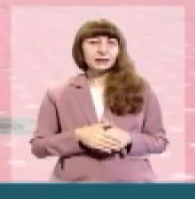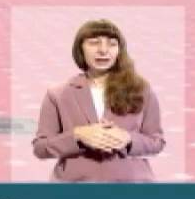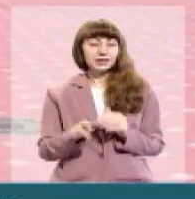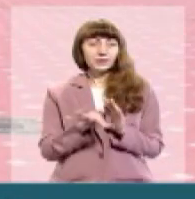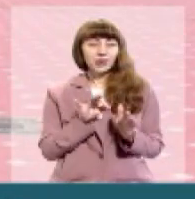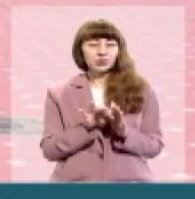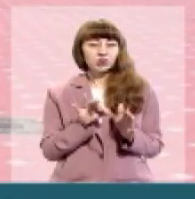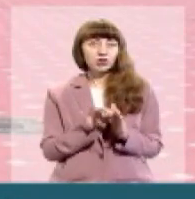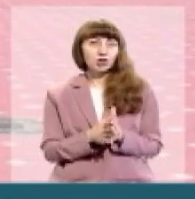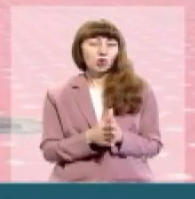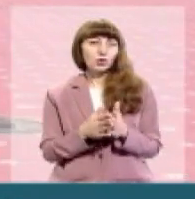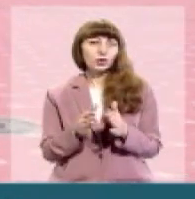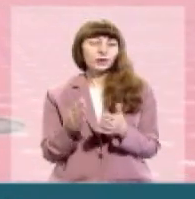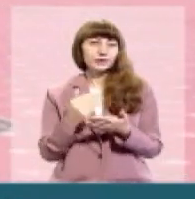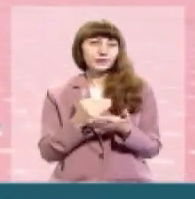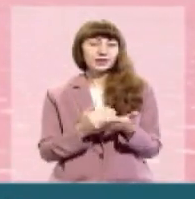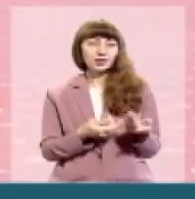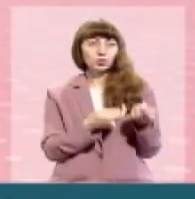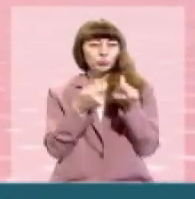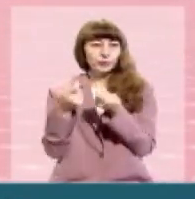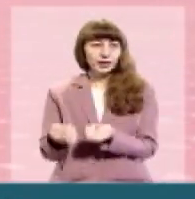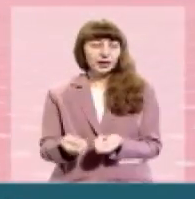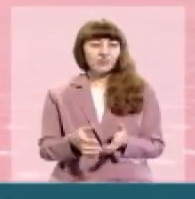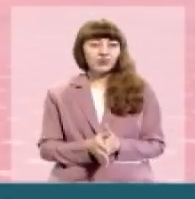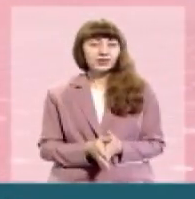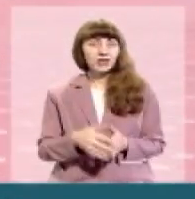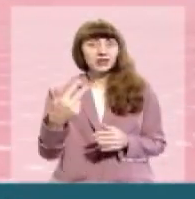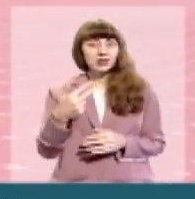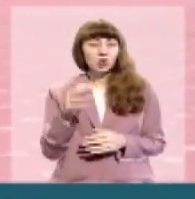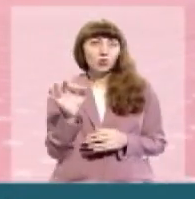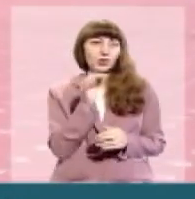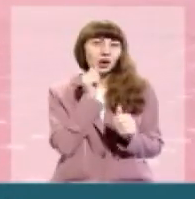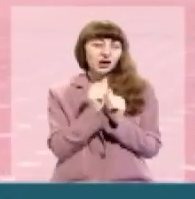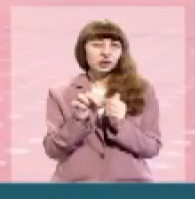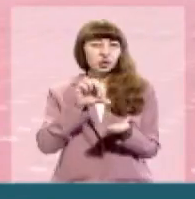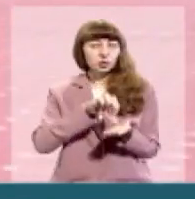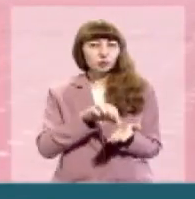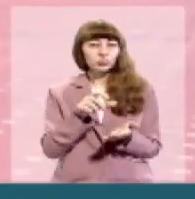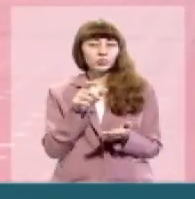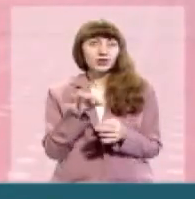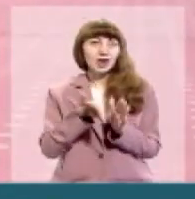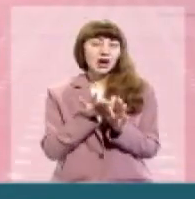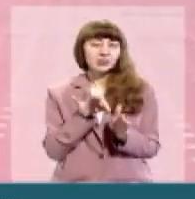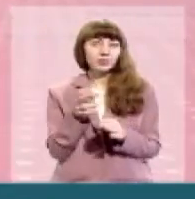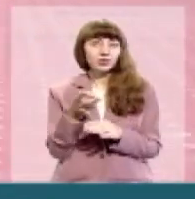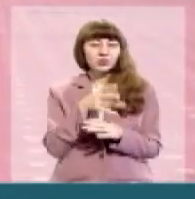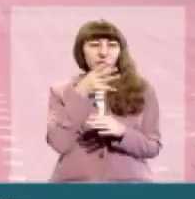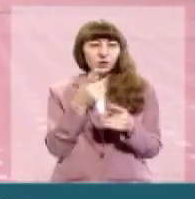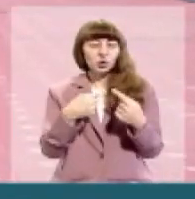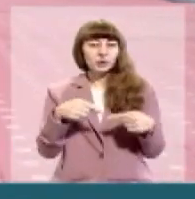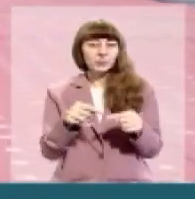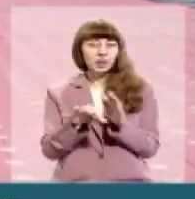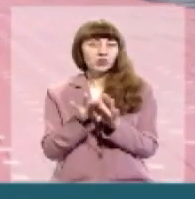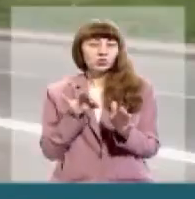учаскесіне келіп, оны сайлаушылар тізіміне енгізумен танысуға құқылы. Әкімдерді сайлау жөніндегі саяси науқан туралы барлық ақпарат